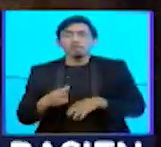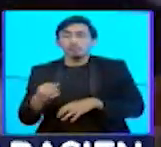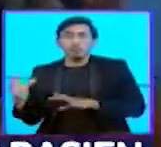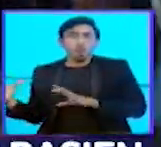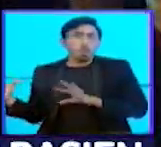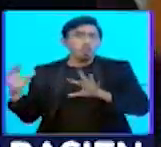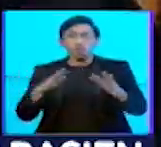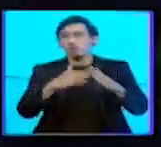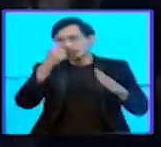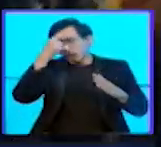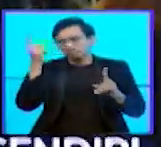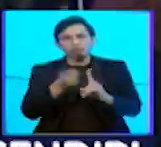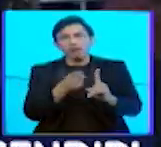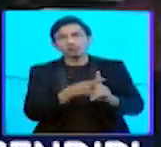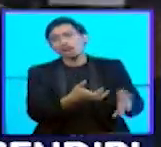memaksa mengambil jenazah TM.